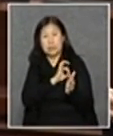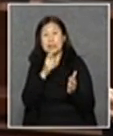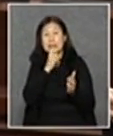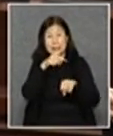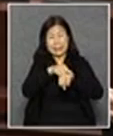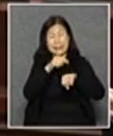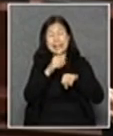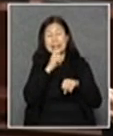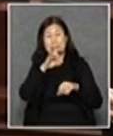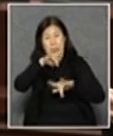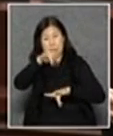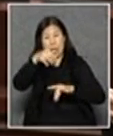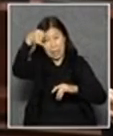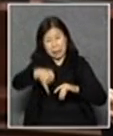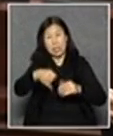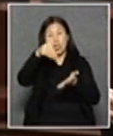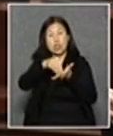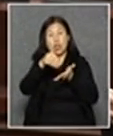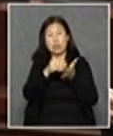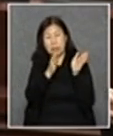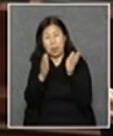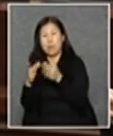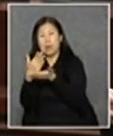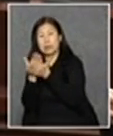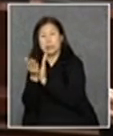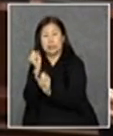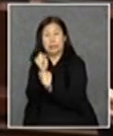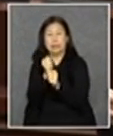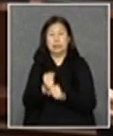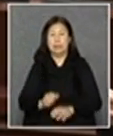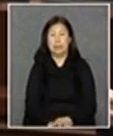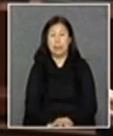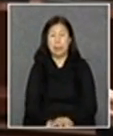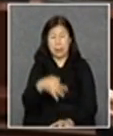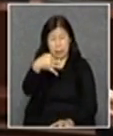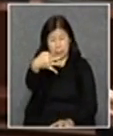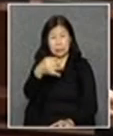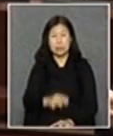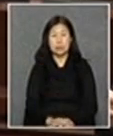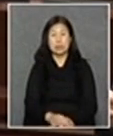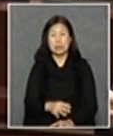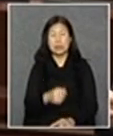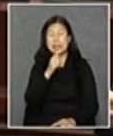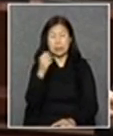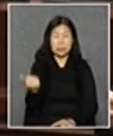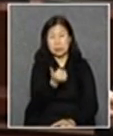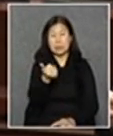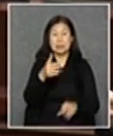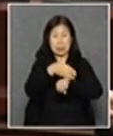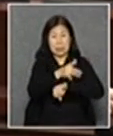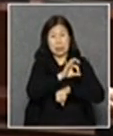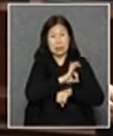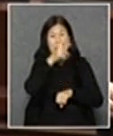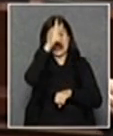間落實未來一系列的動員和組織工作。第三，要充分地利用社會和政府